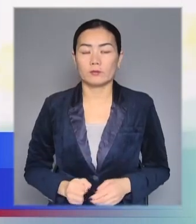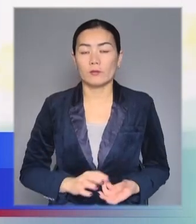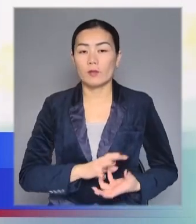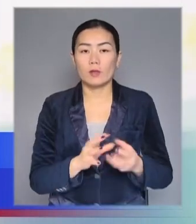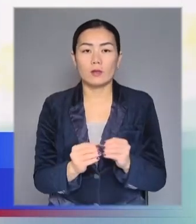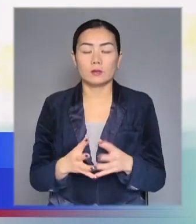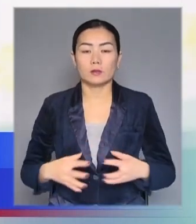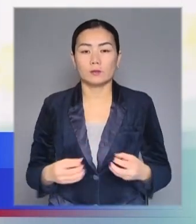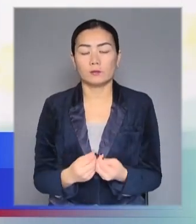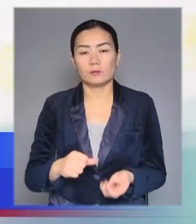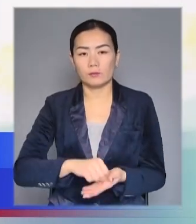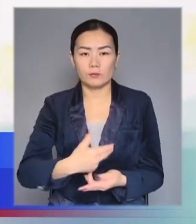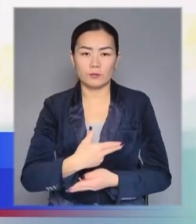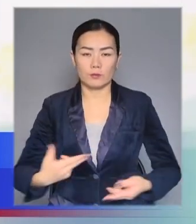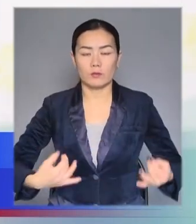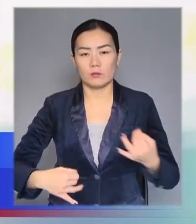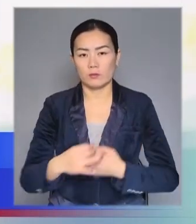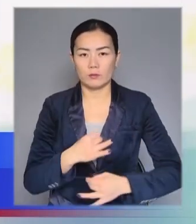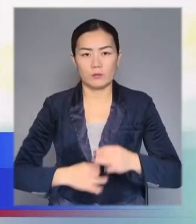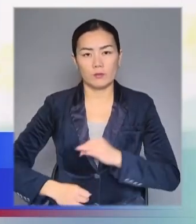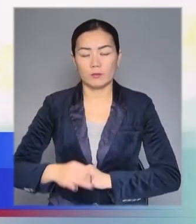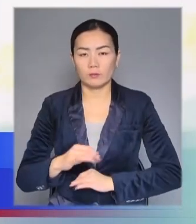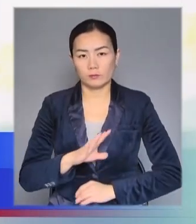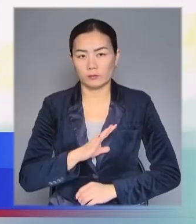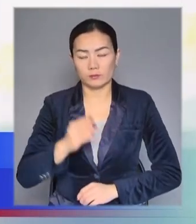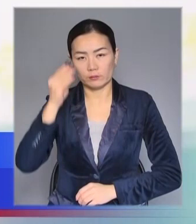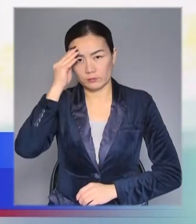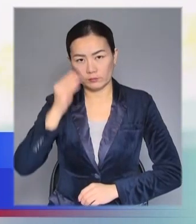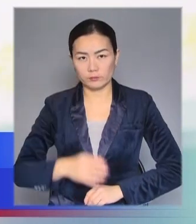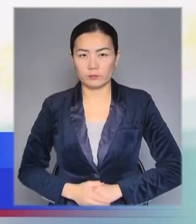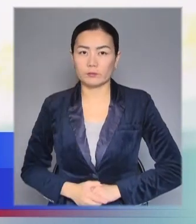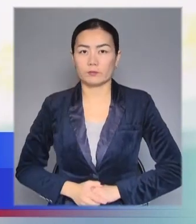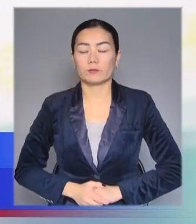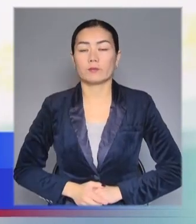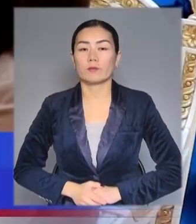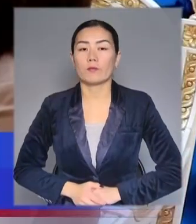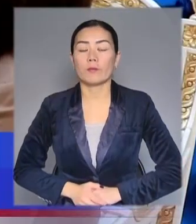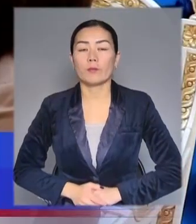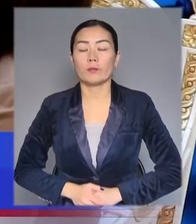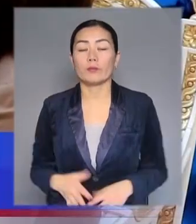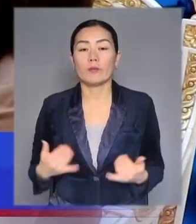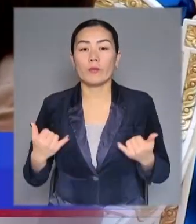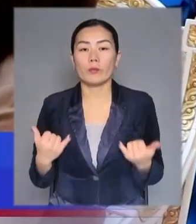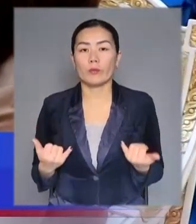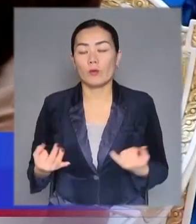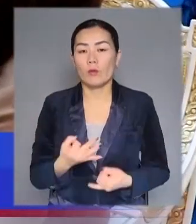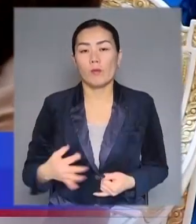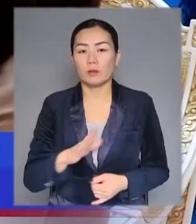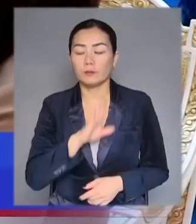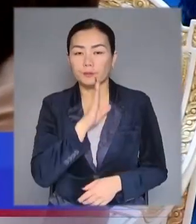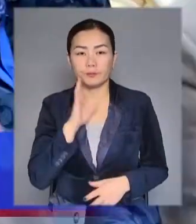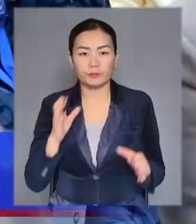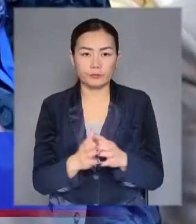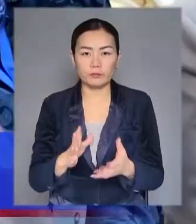барлық отбасына қатысты тақырыптардың барлығы осы форумның несінде қарастырылады деп ойлаймын. Қазіргі уақытта облыстағы